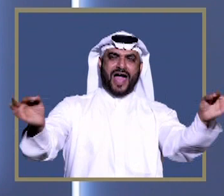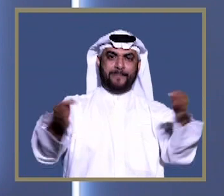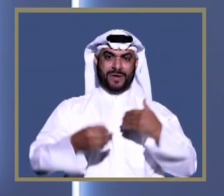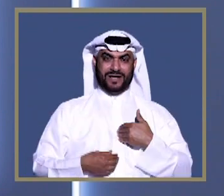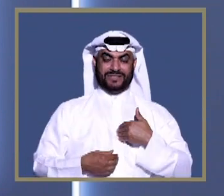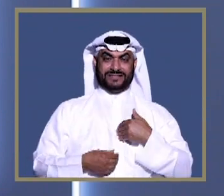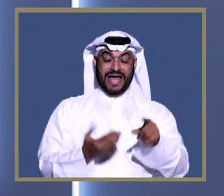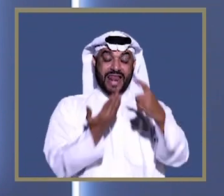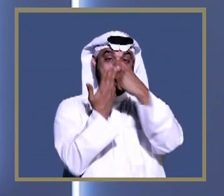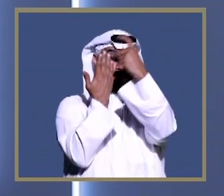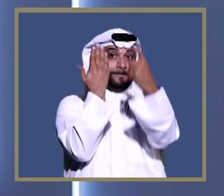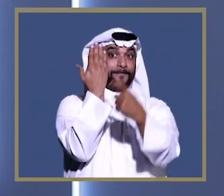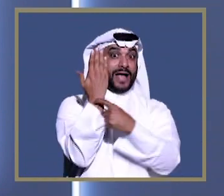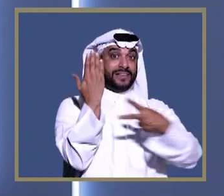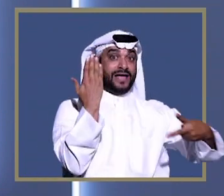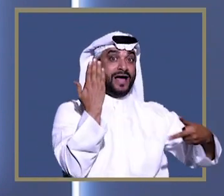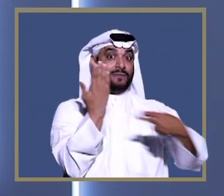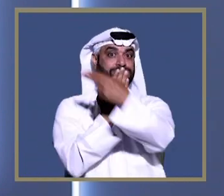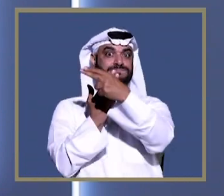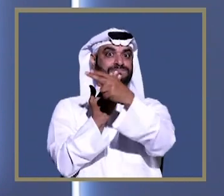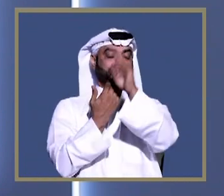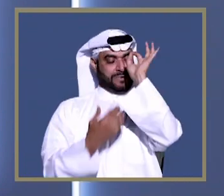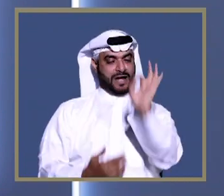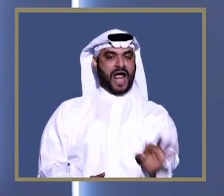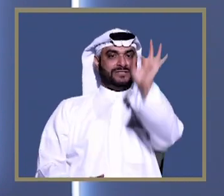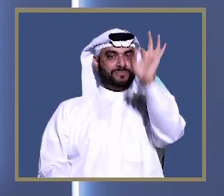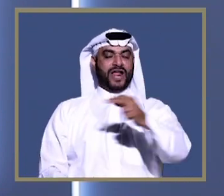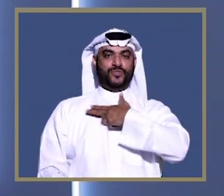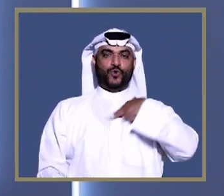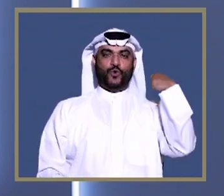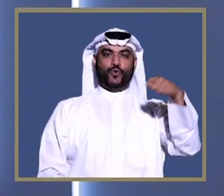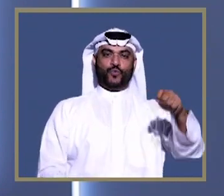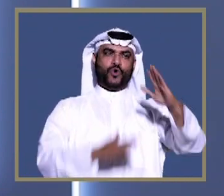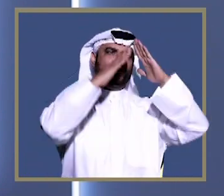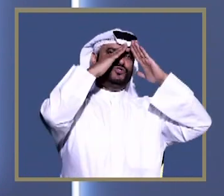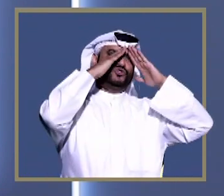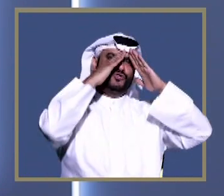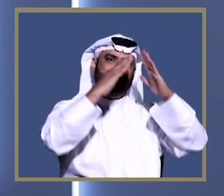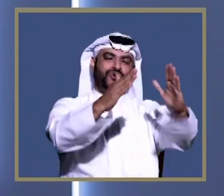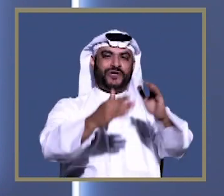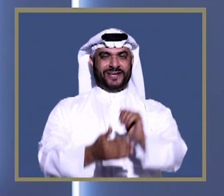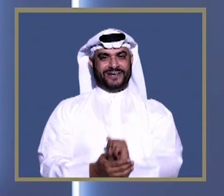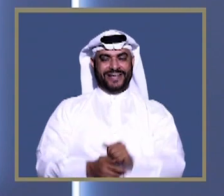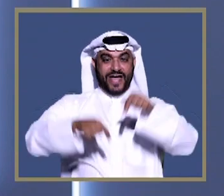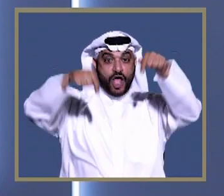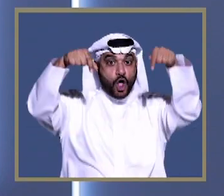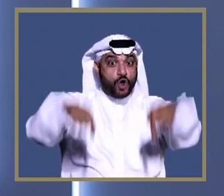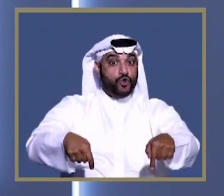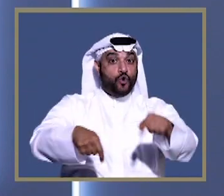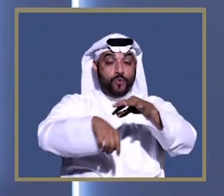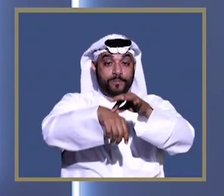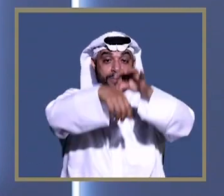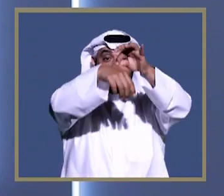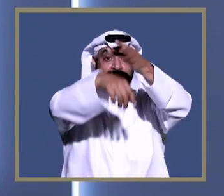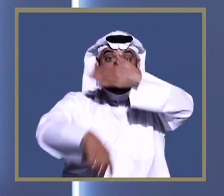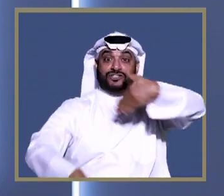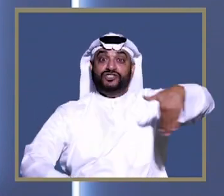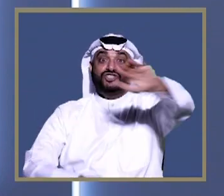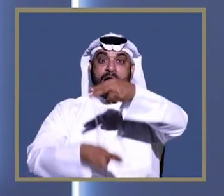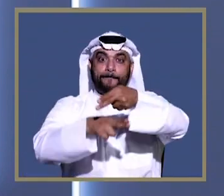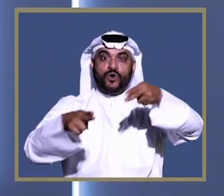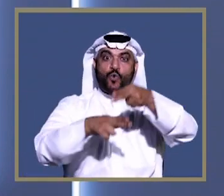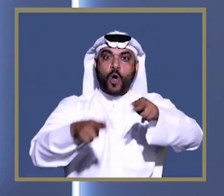وقاعد نشوف محاربة الفساد بدأ من الأجهزة الحكومية مشكورة. فاليوم دور الشعب